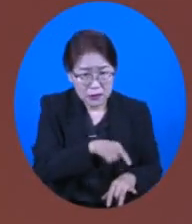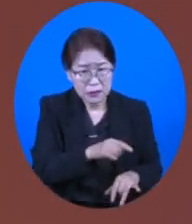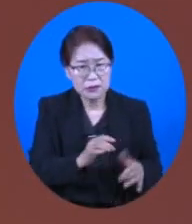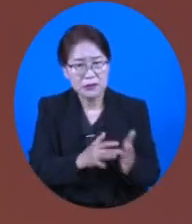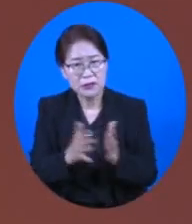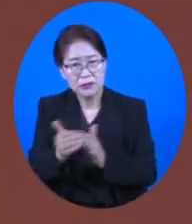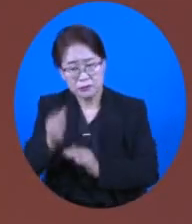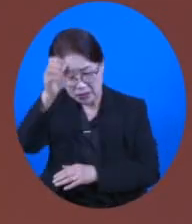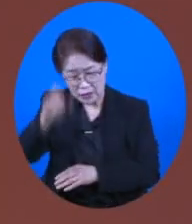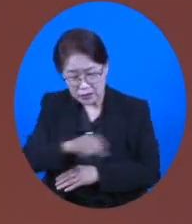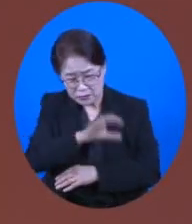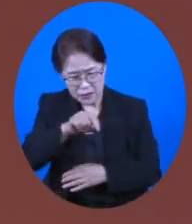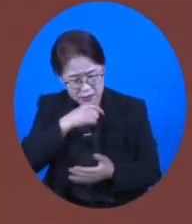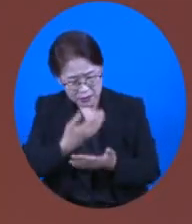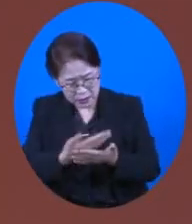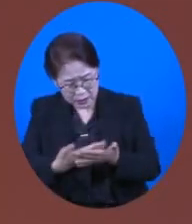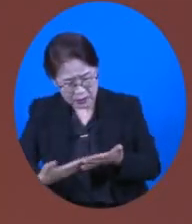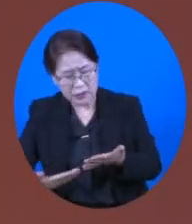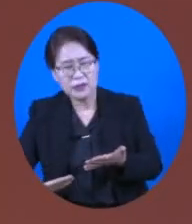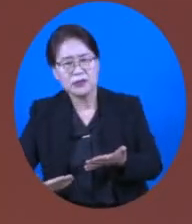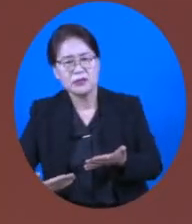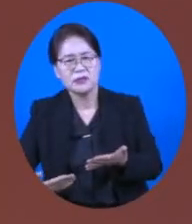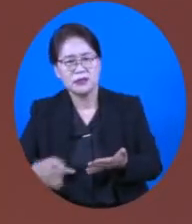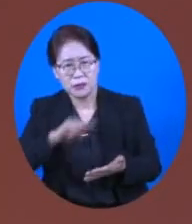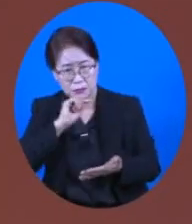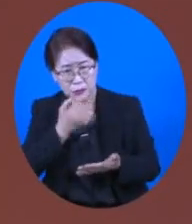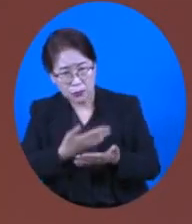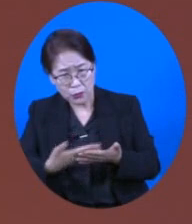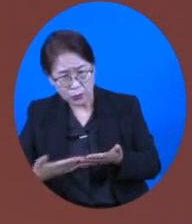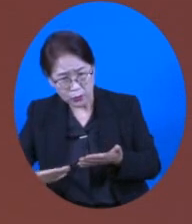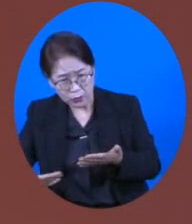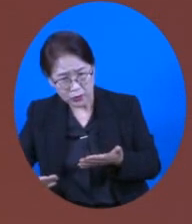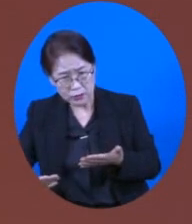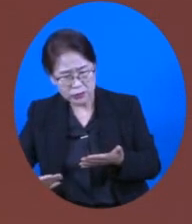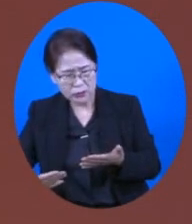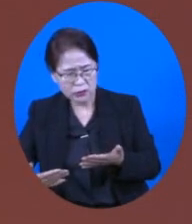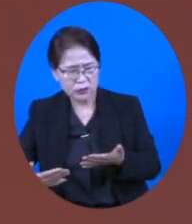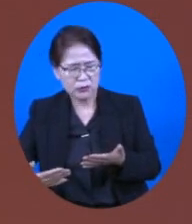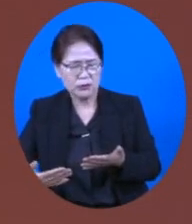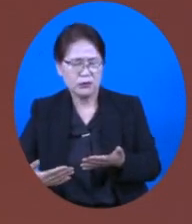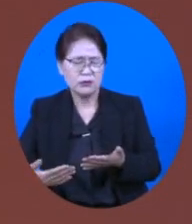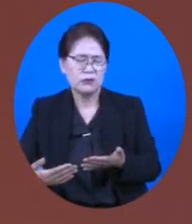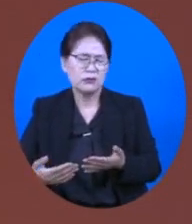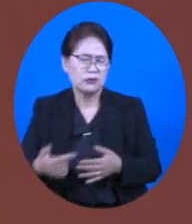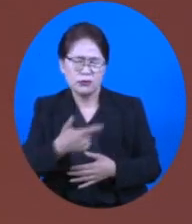예수님이 십자가에서 흘리신 피, 그 보혈을 얼마나 두려워하는지 모릅니다.